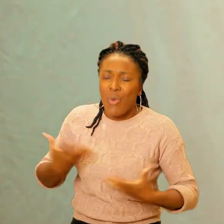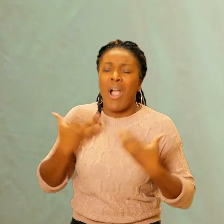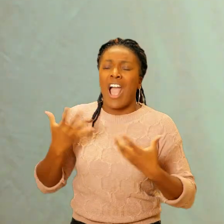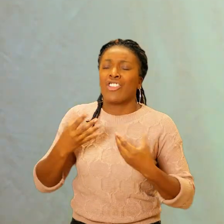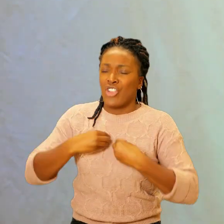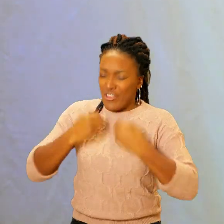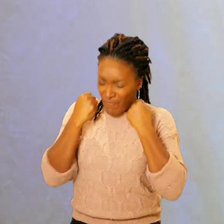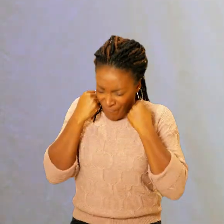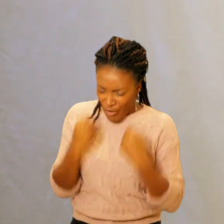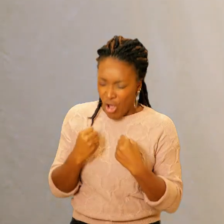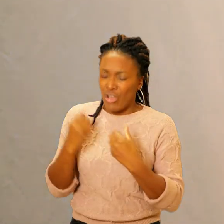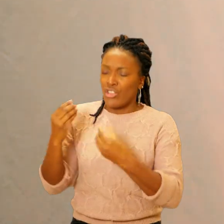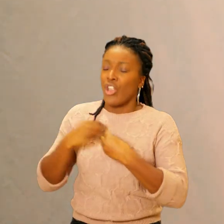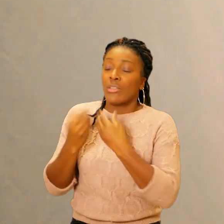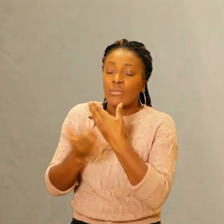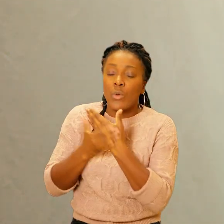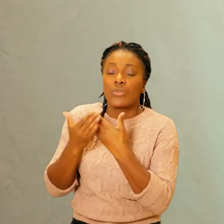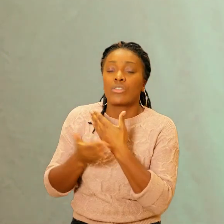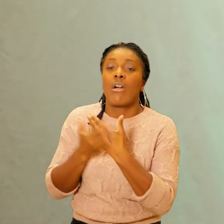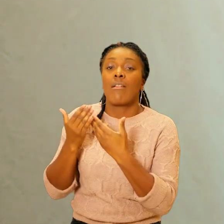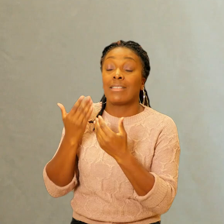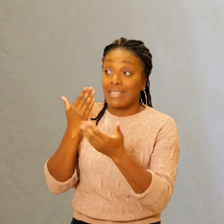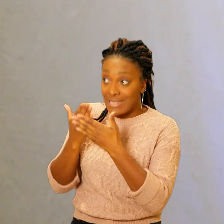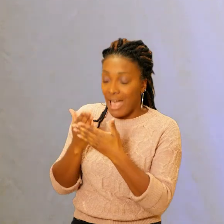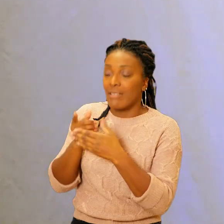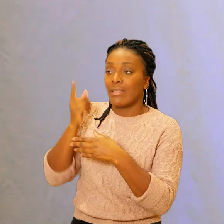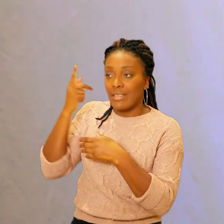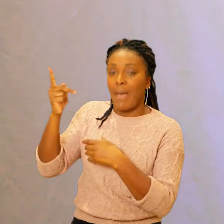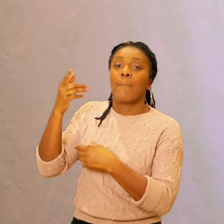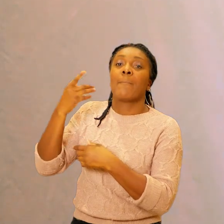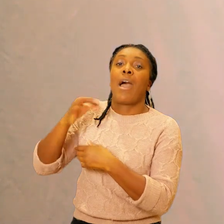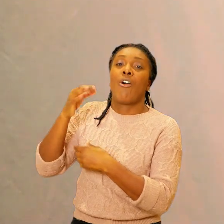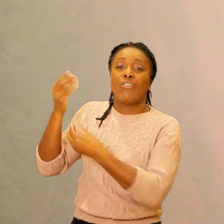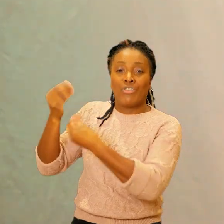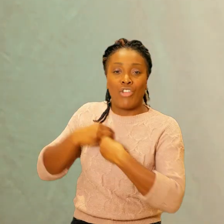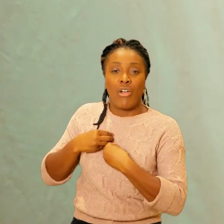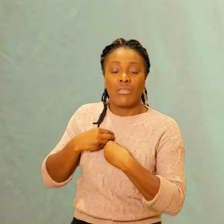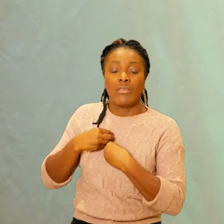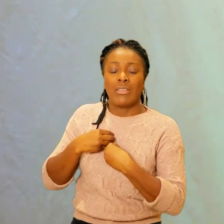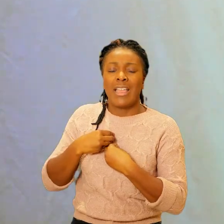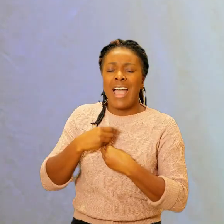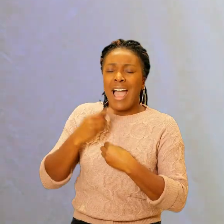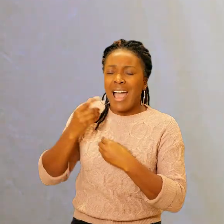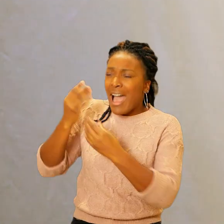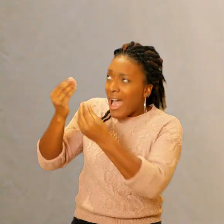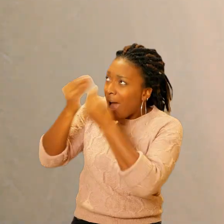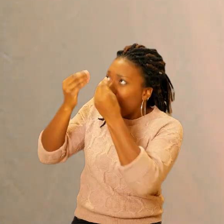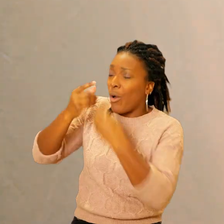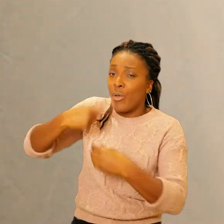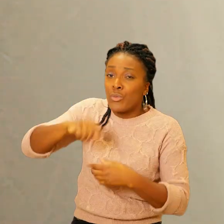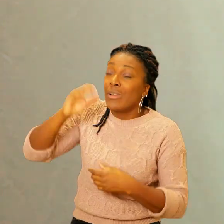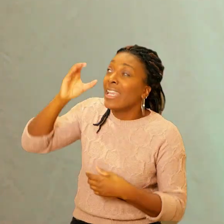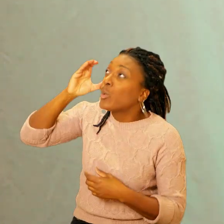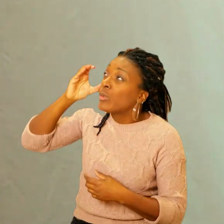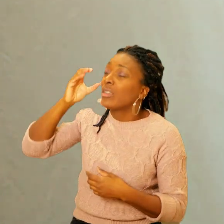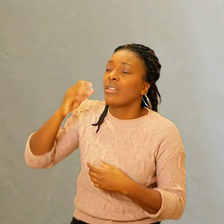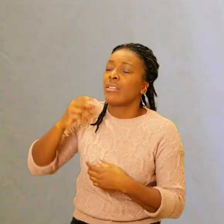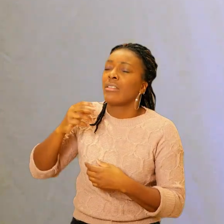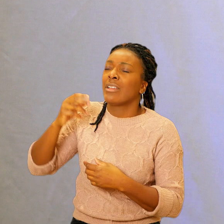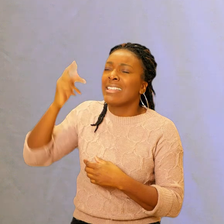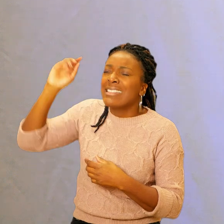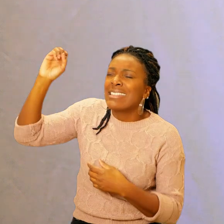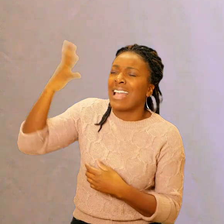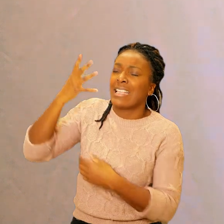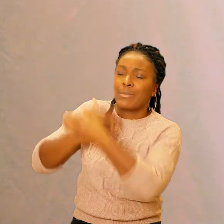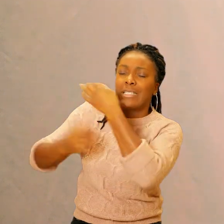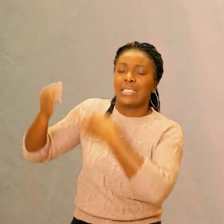nous console, Seigneur, qui nous édifie. Seigneur, merci de nous apprendre à entendre et à écouter continuellement la voix du Saint-Esprit.